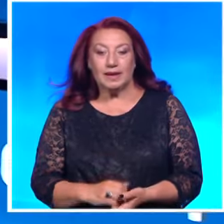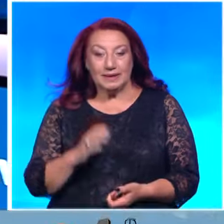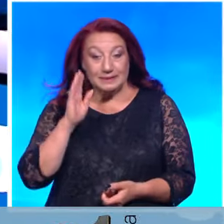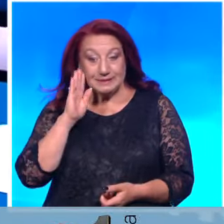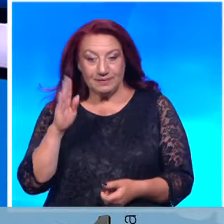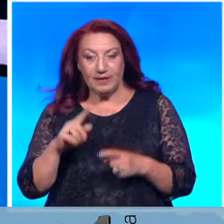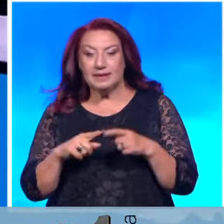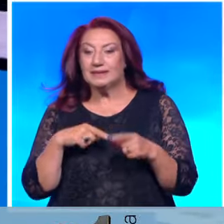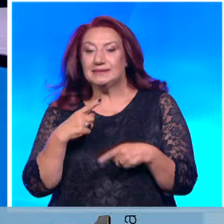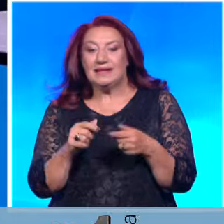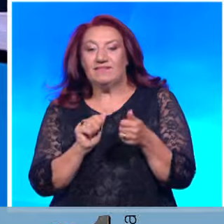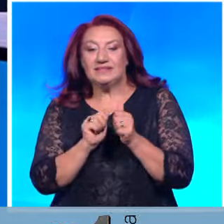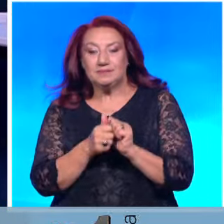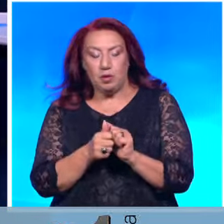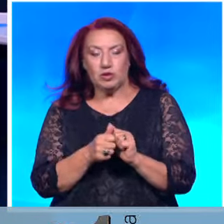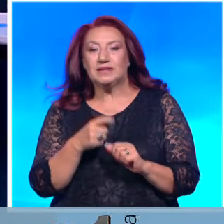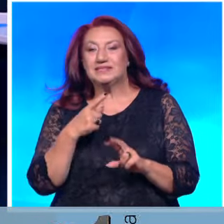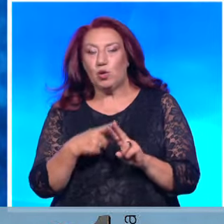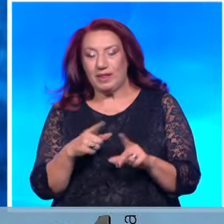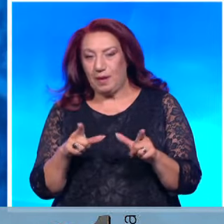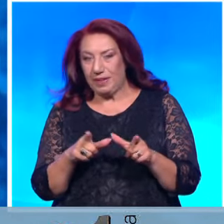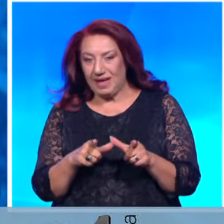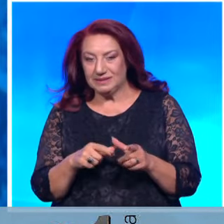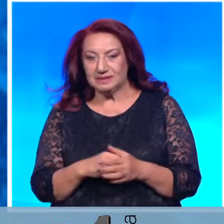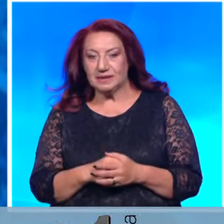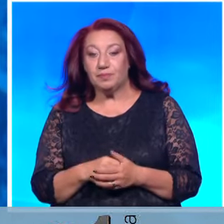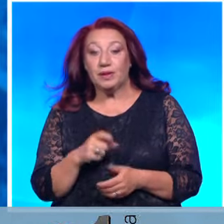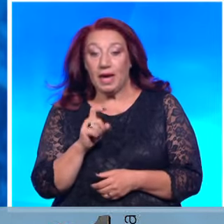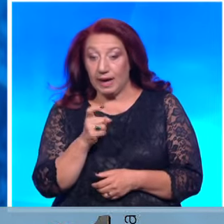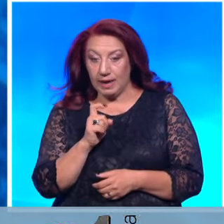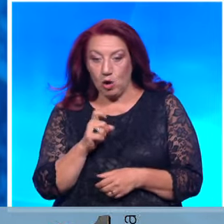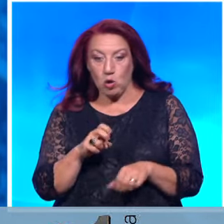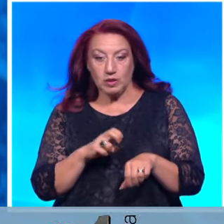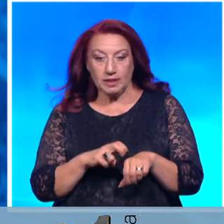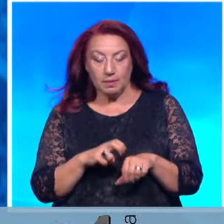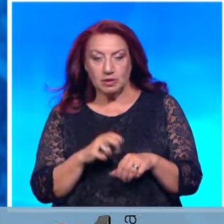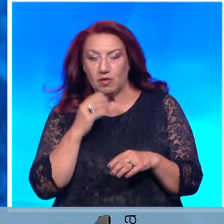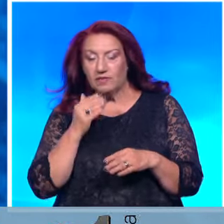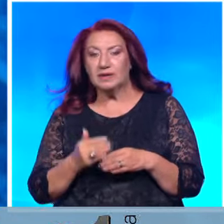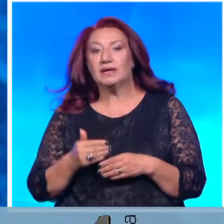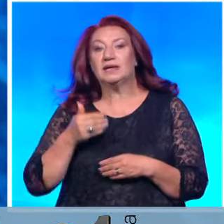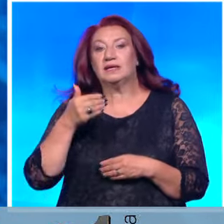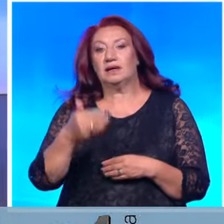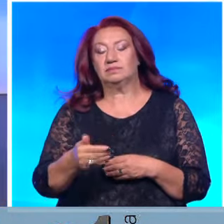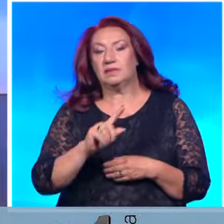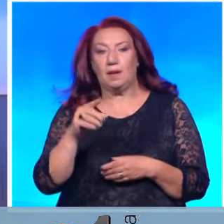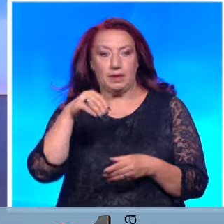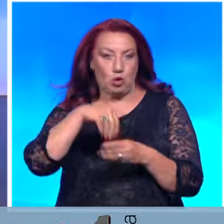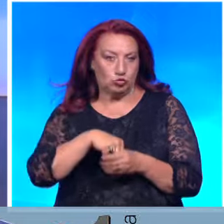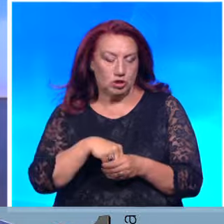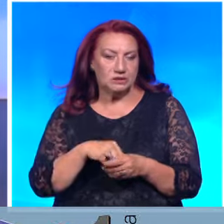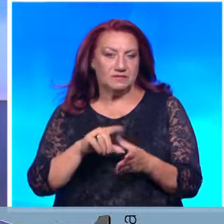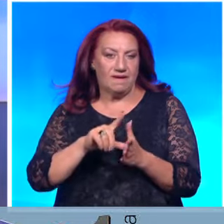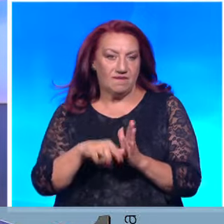Здравейте, следва Спорт по BTV. Аз съм Николета Маданска. Григор Димитров извън кортовете за неопределено време. Първата ни ракета